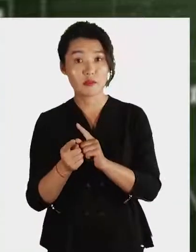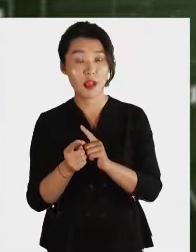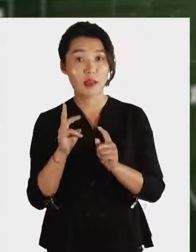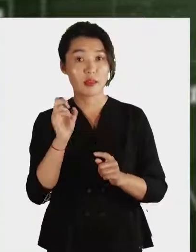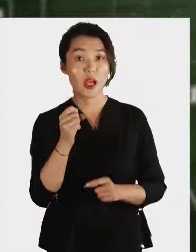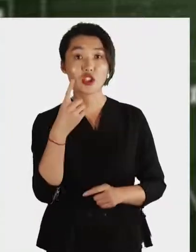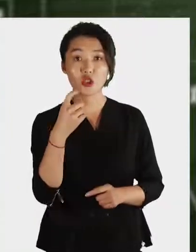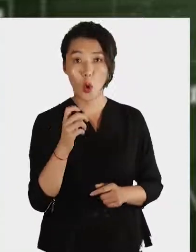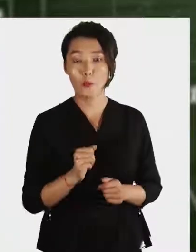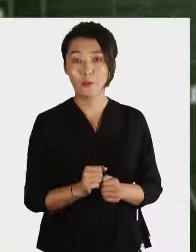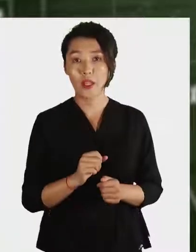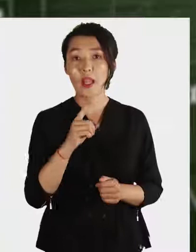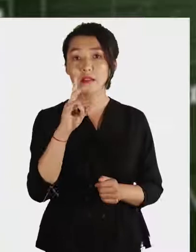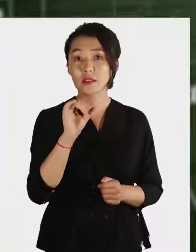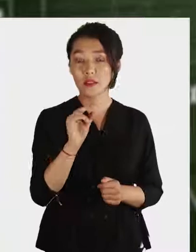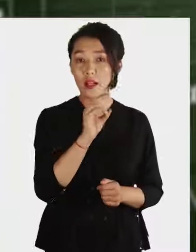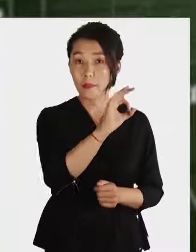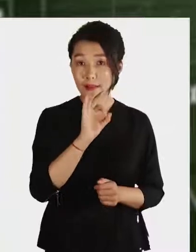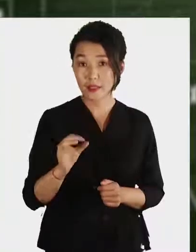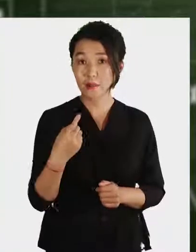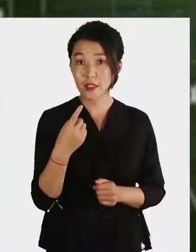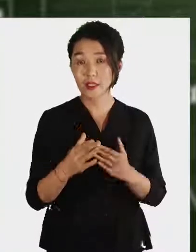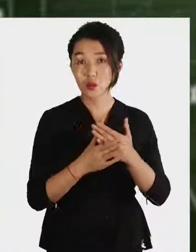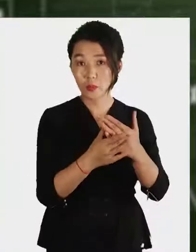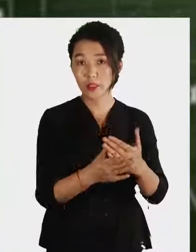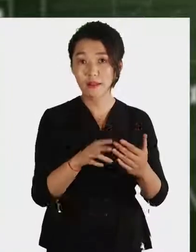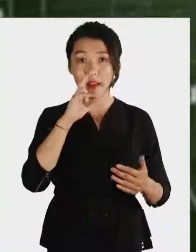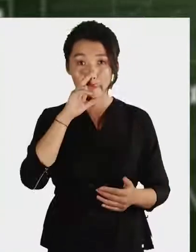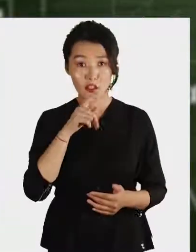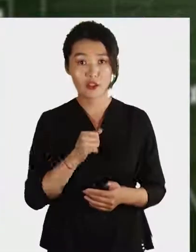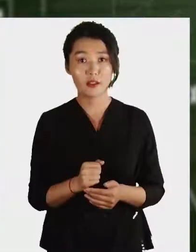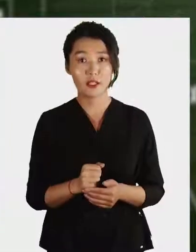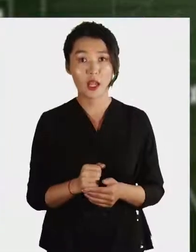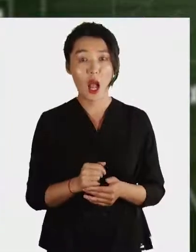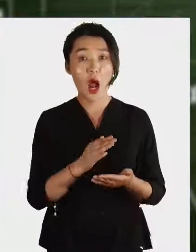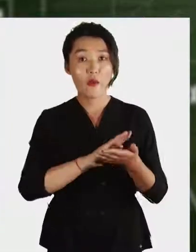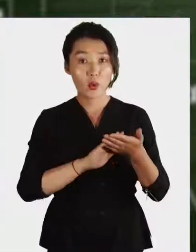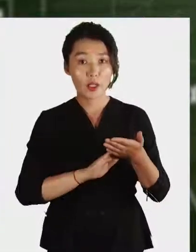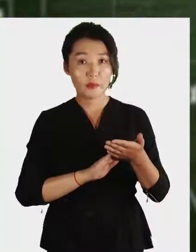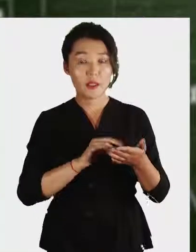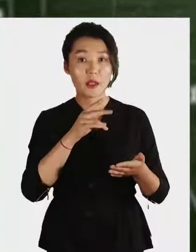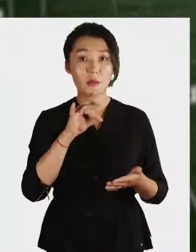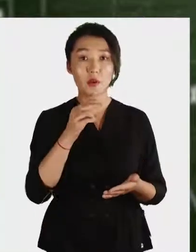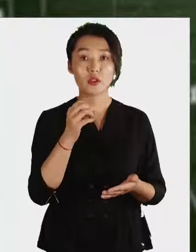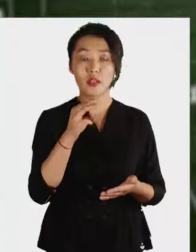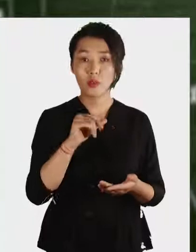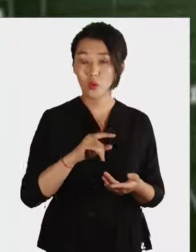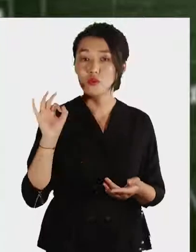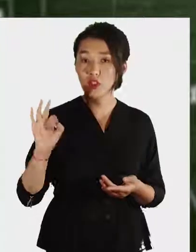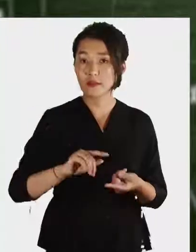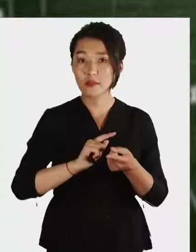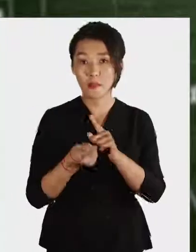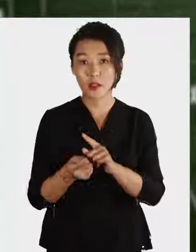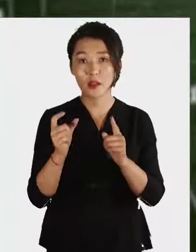100». Знак «процент» произошел благодаря опечатке. В рукописях «процентум» часто заменялось